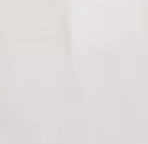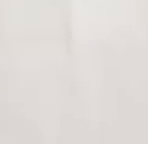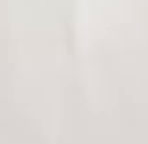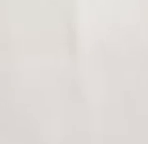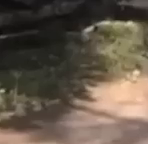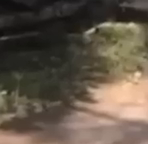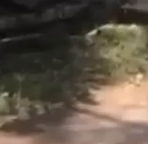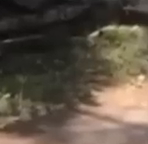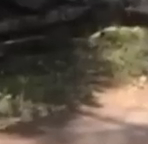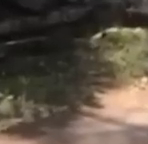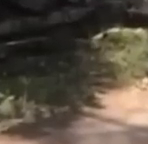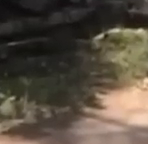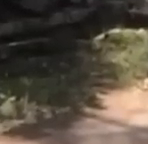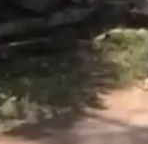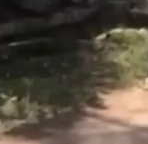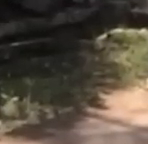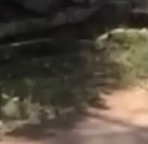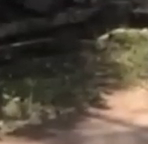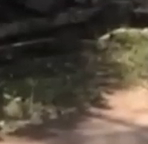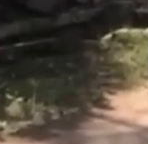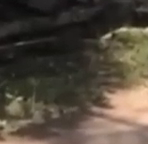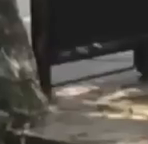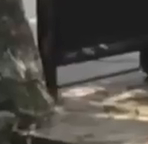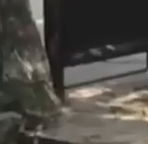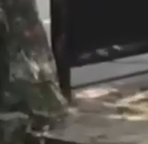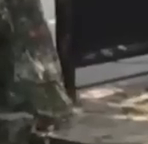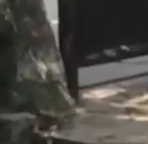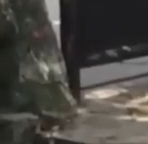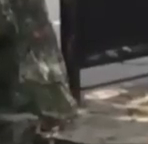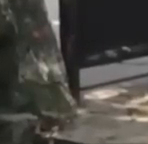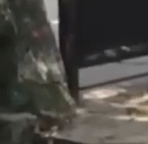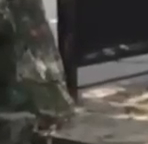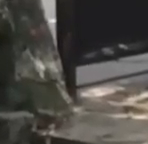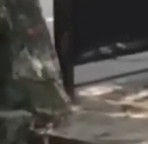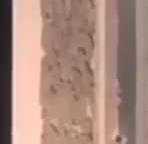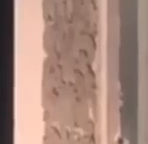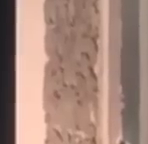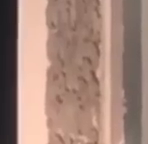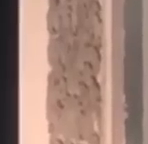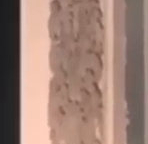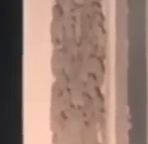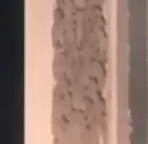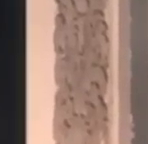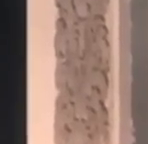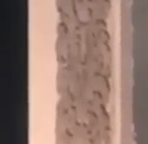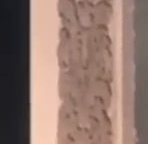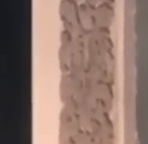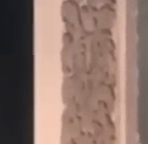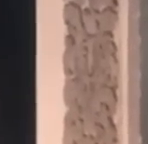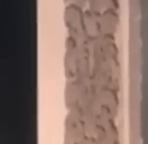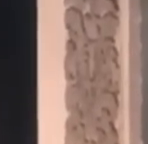karena para pembuat konten telah memasuki rumah peninggalan orang tuanya tanpa izin dan menjadikan rumahnya untuk konten berbau horor yang dinilai